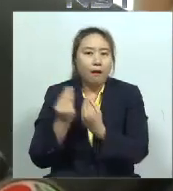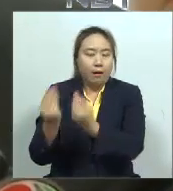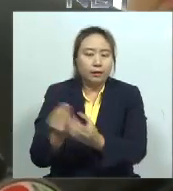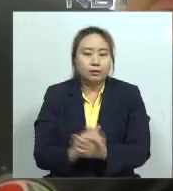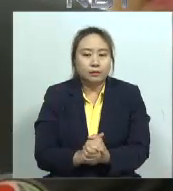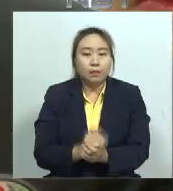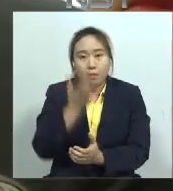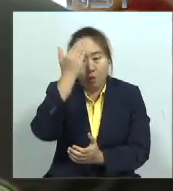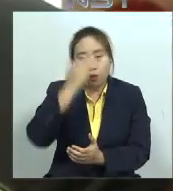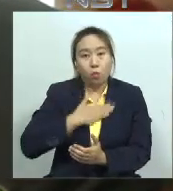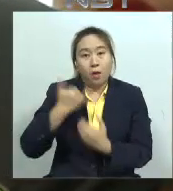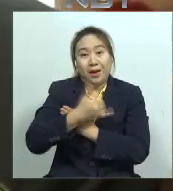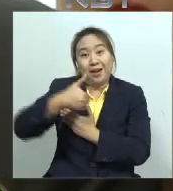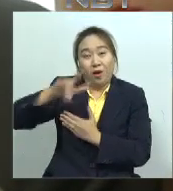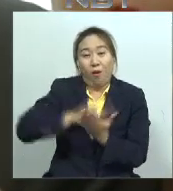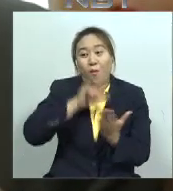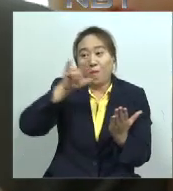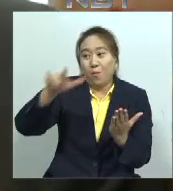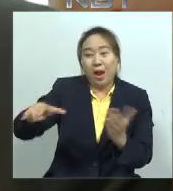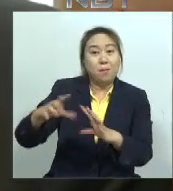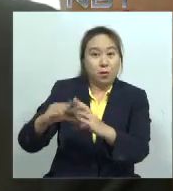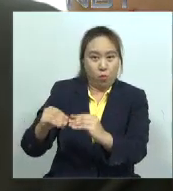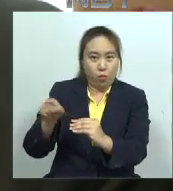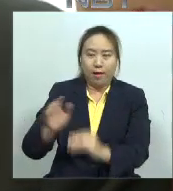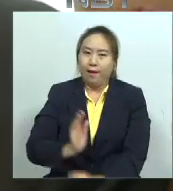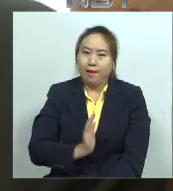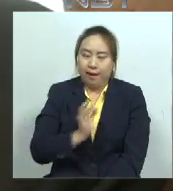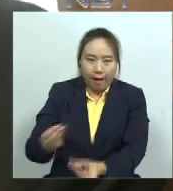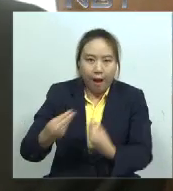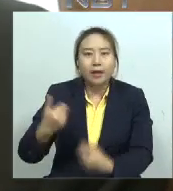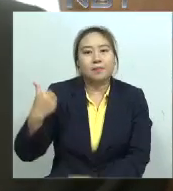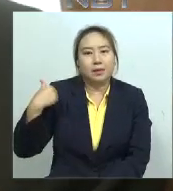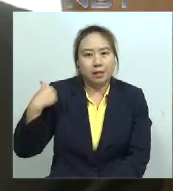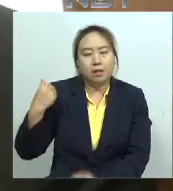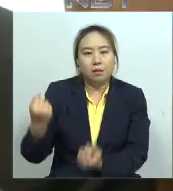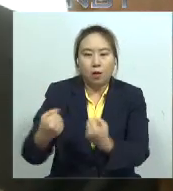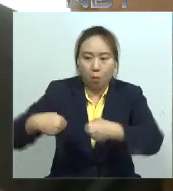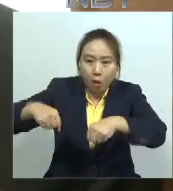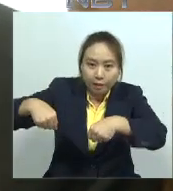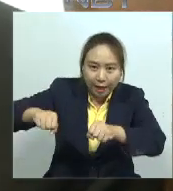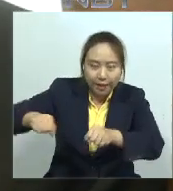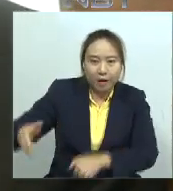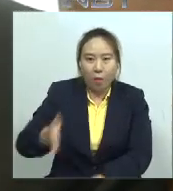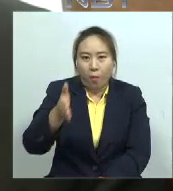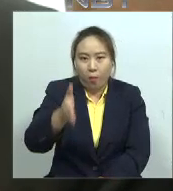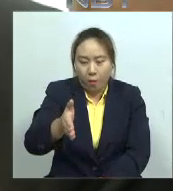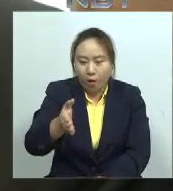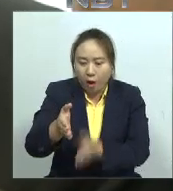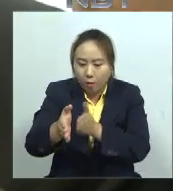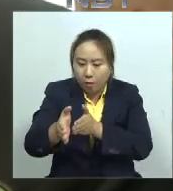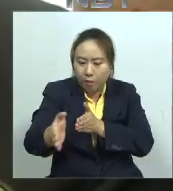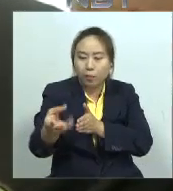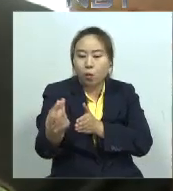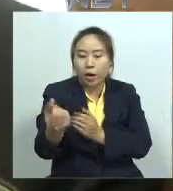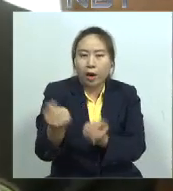เวลาเราไปประชุมต่างประเทศนั้นการให้เกียรติยศนั้นเขาก็จะมีรถมอเตอร์ไซค์นำกี่คันรถตำรวจน